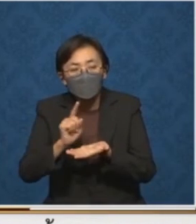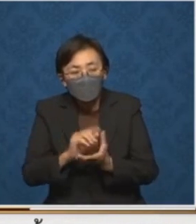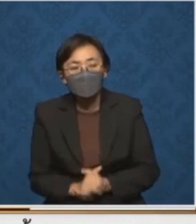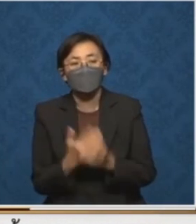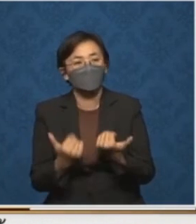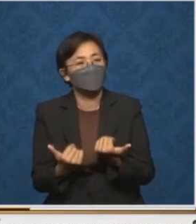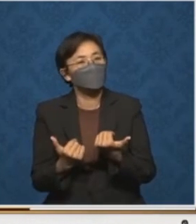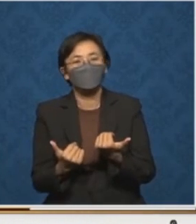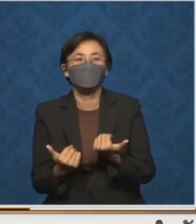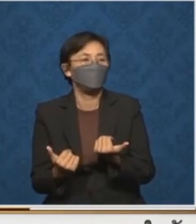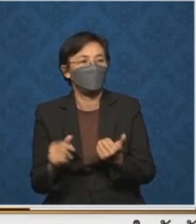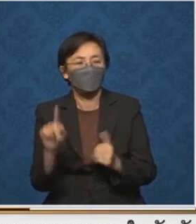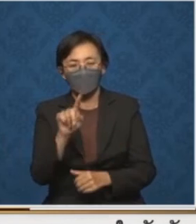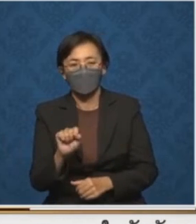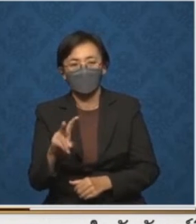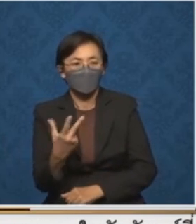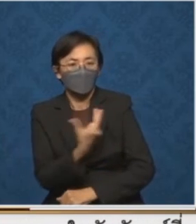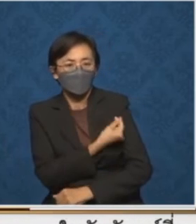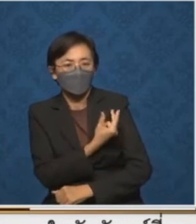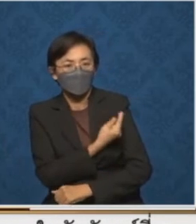ผมต้องขอภัยเพื่อจะเห็นภาพ